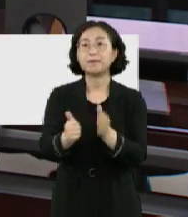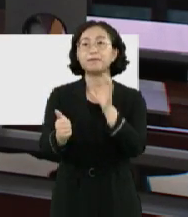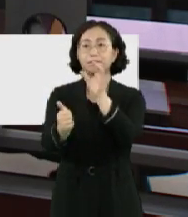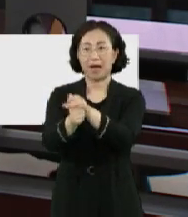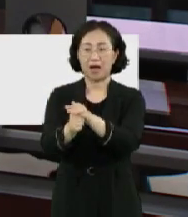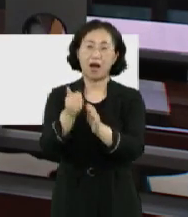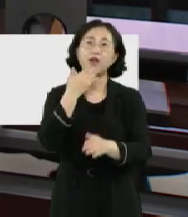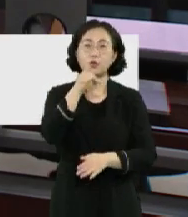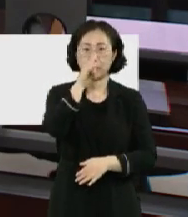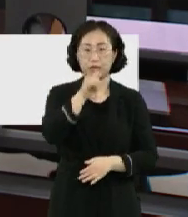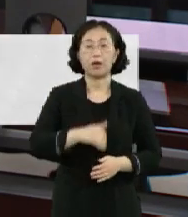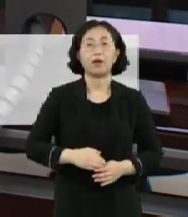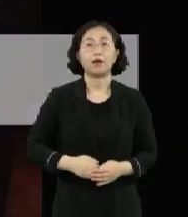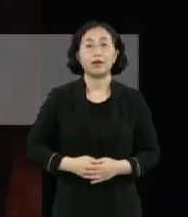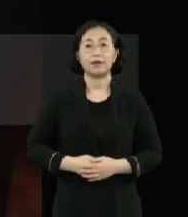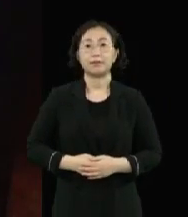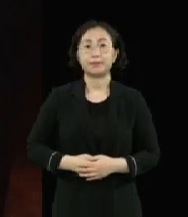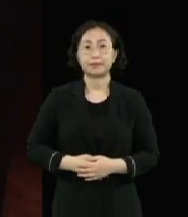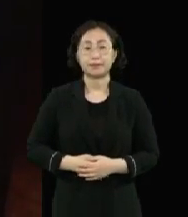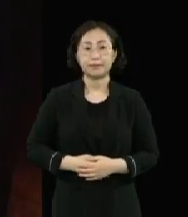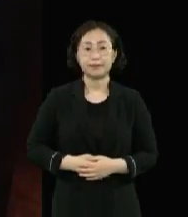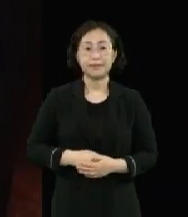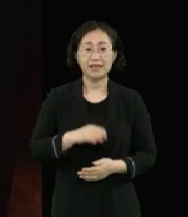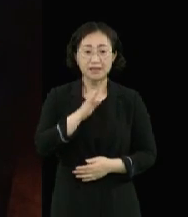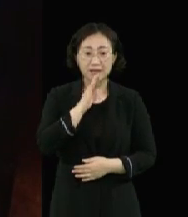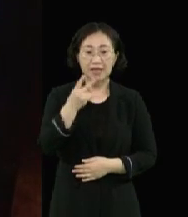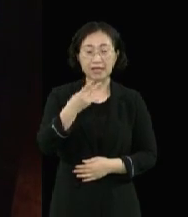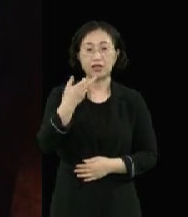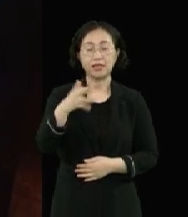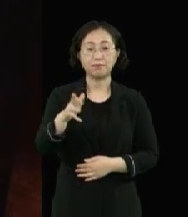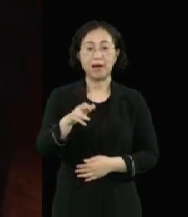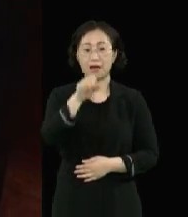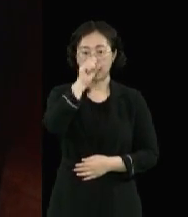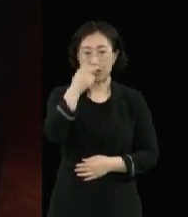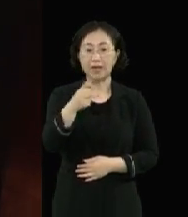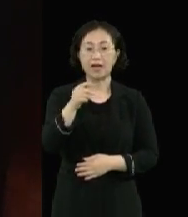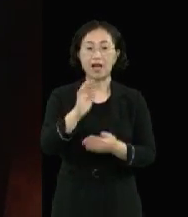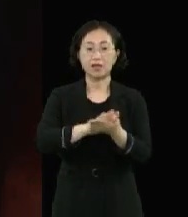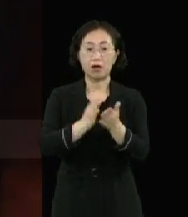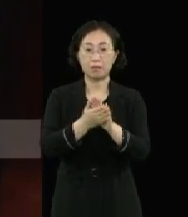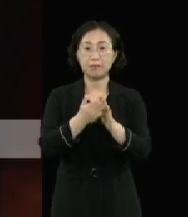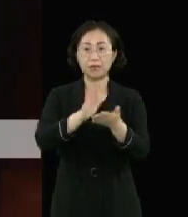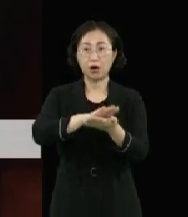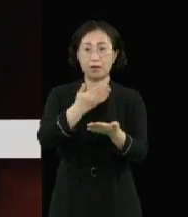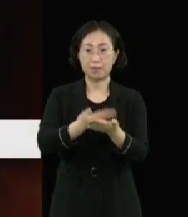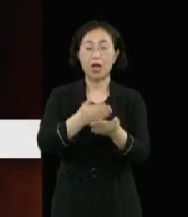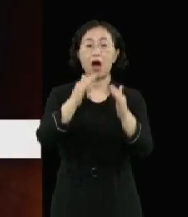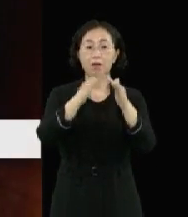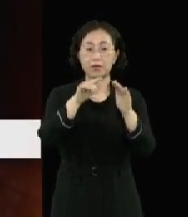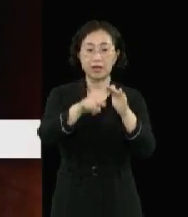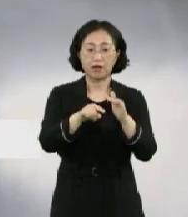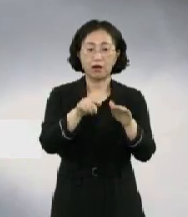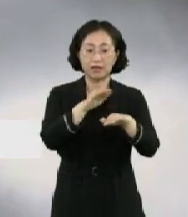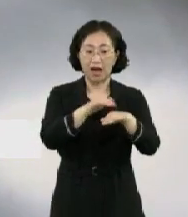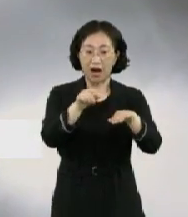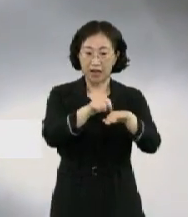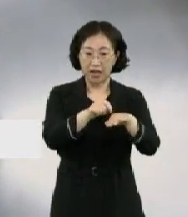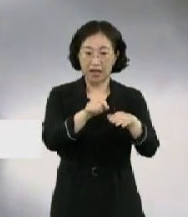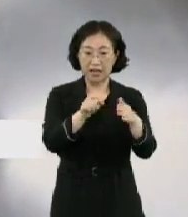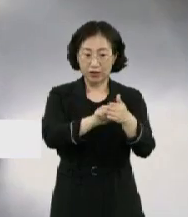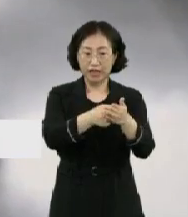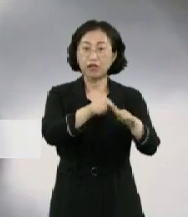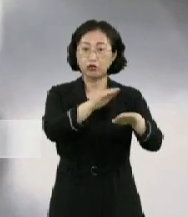있다고 볼 수 있겠습니다. 실제 2018년 서산의 한 정비업소에서 차 안에 열쇠를 둔다는 사실을